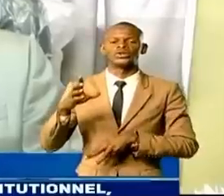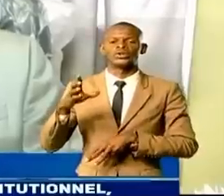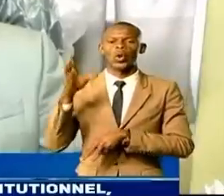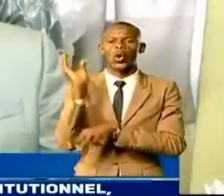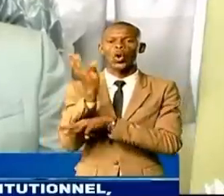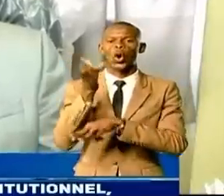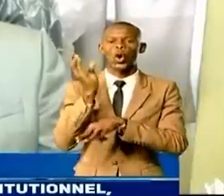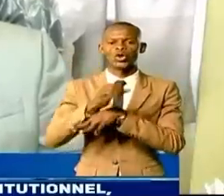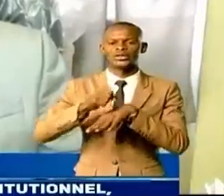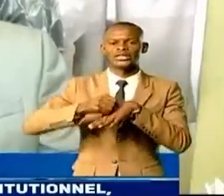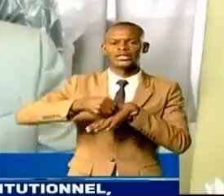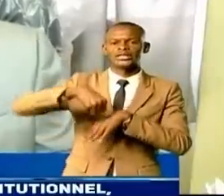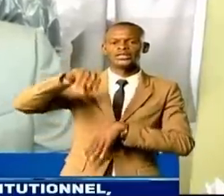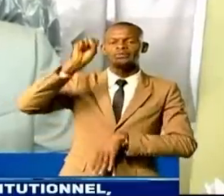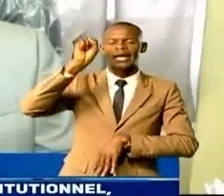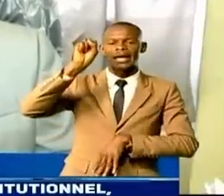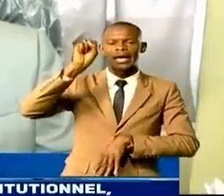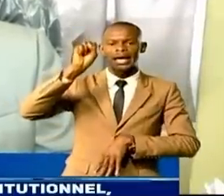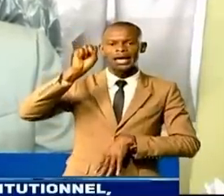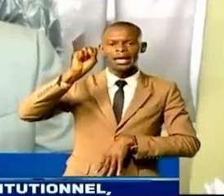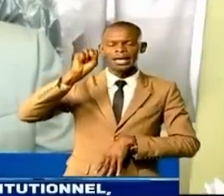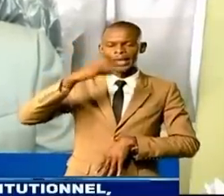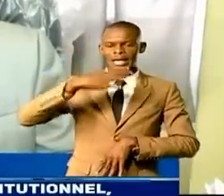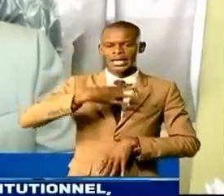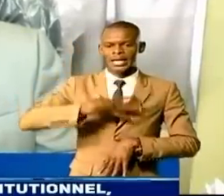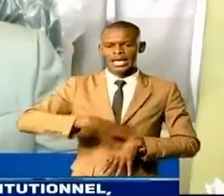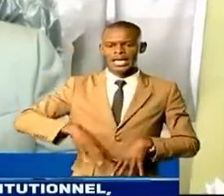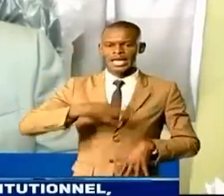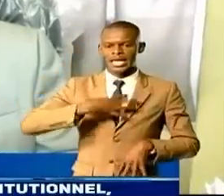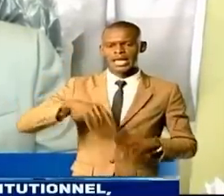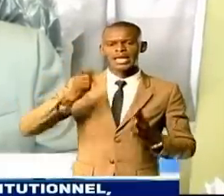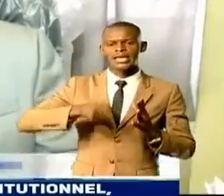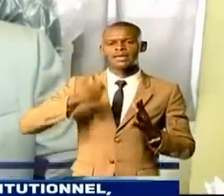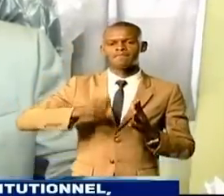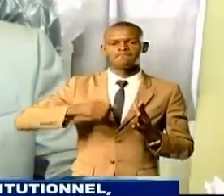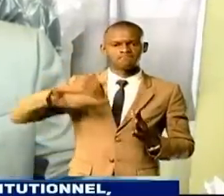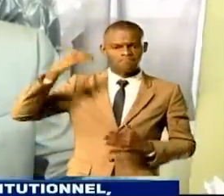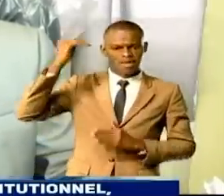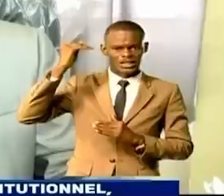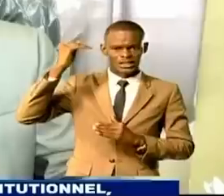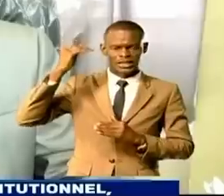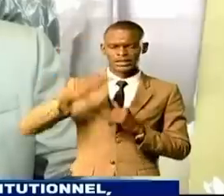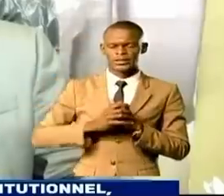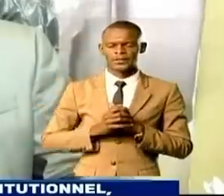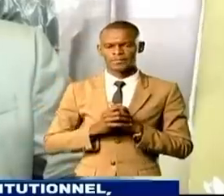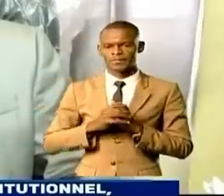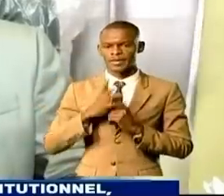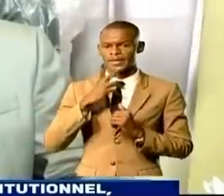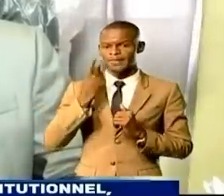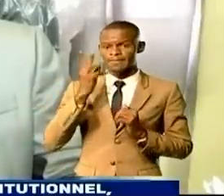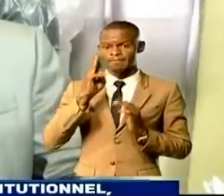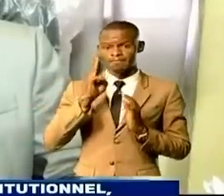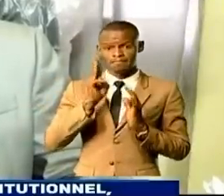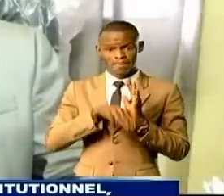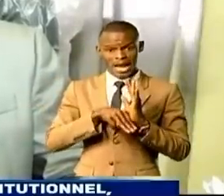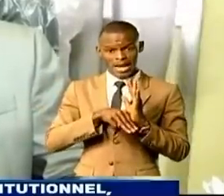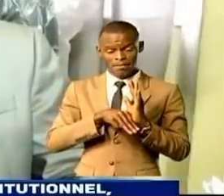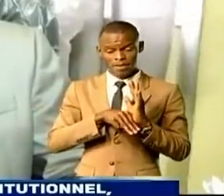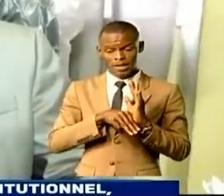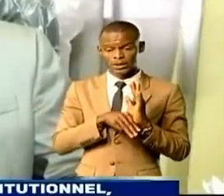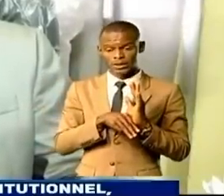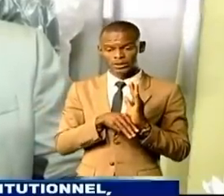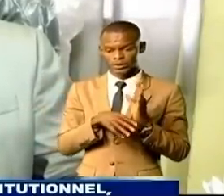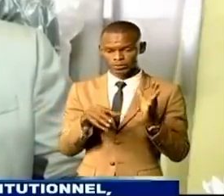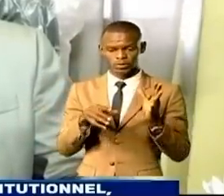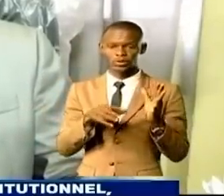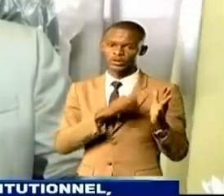magistrature. Le Parlement, comme vous avez bien suivi l'article 158, désigne le juge